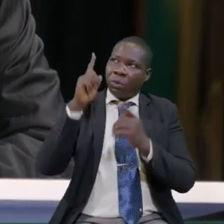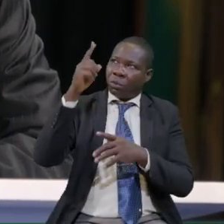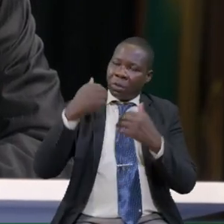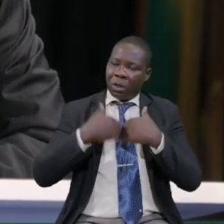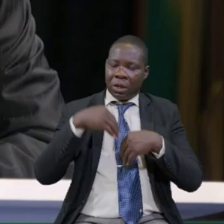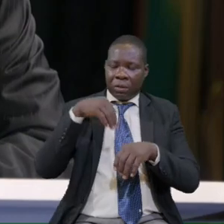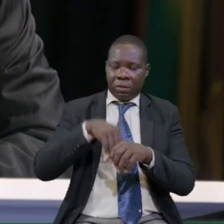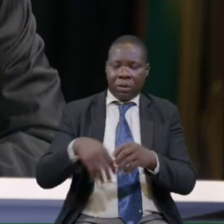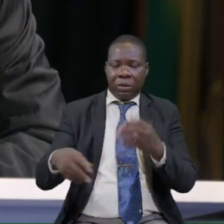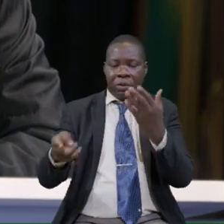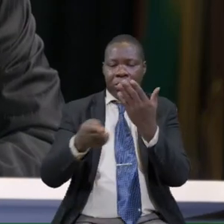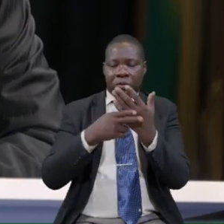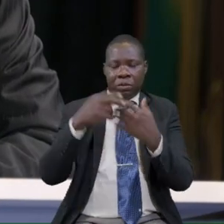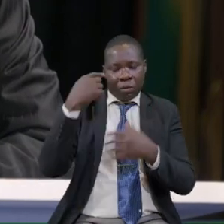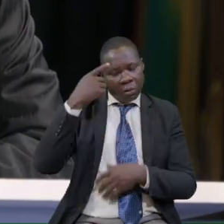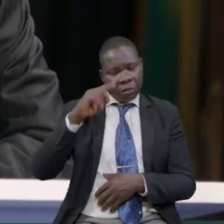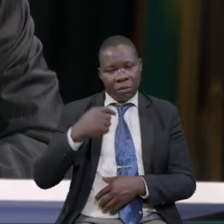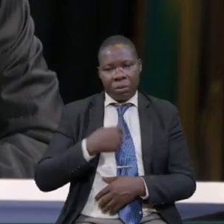moi.